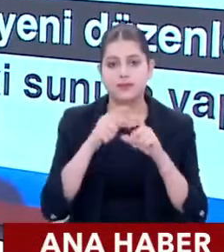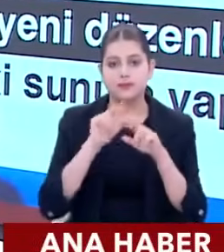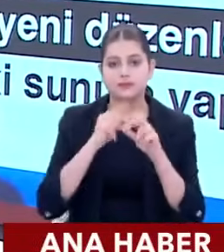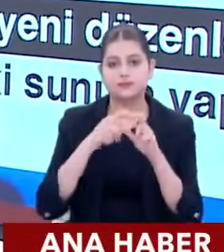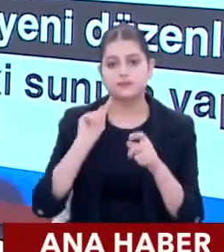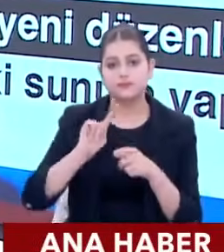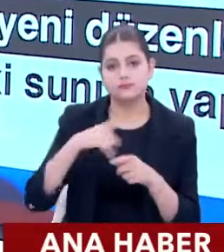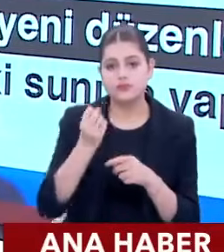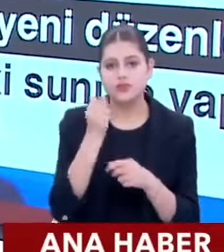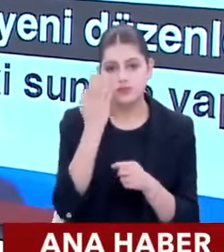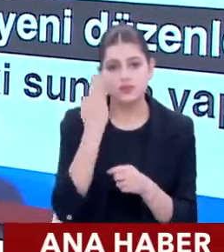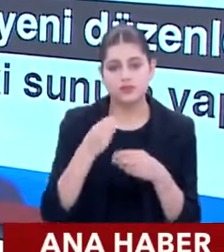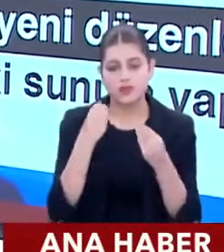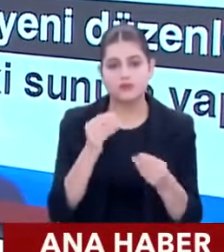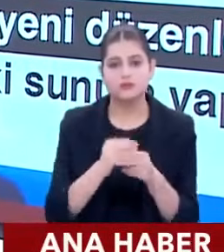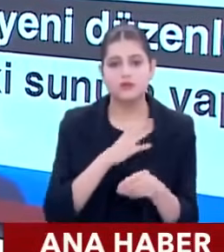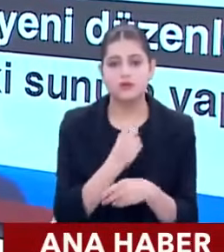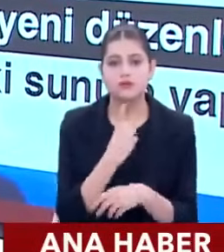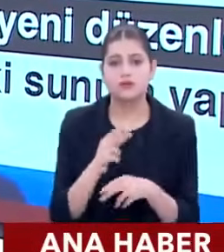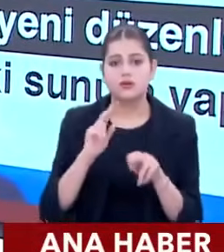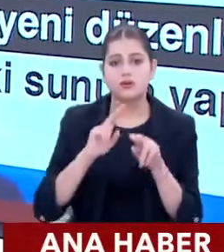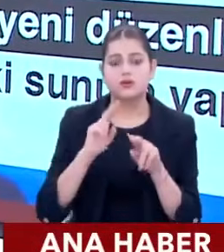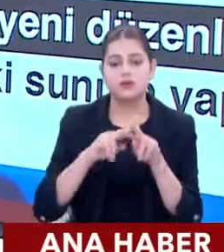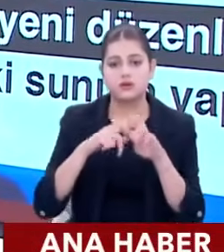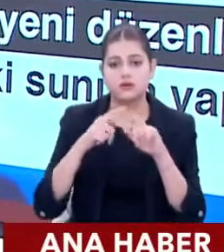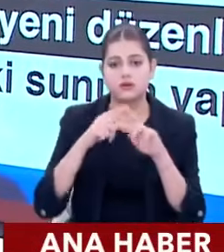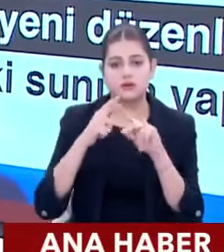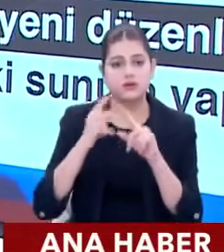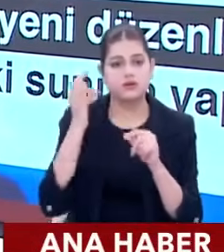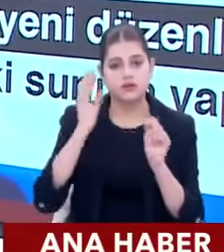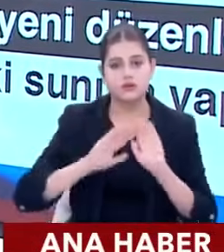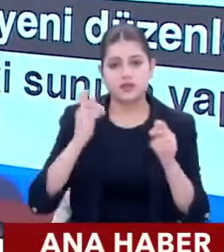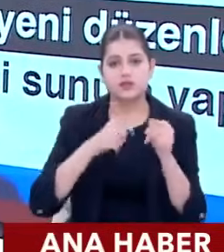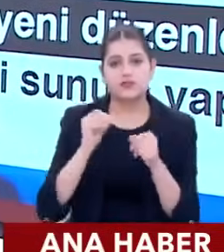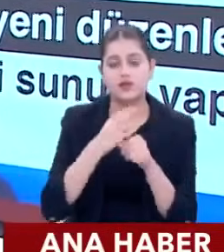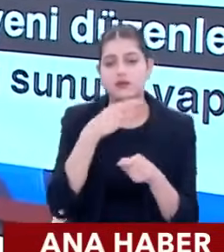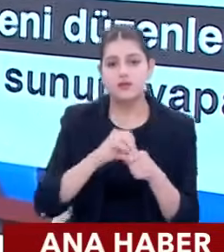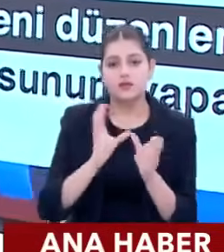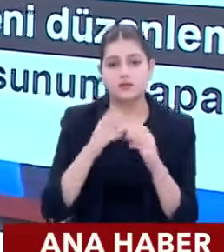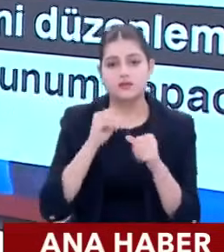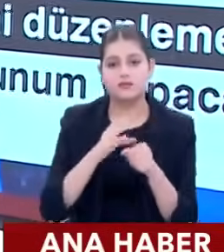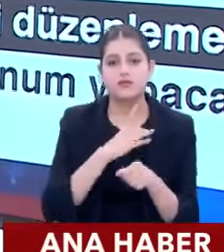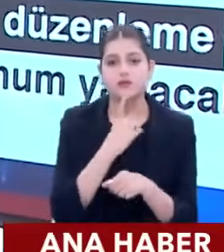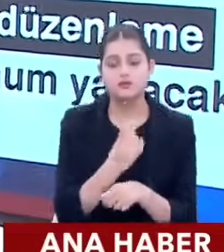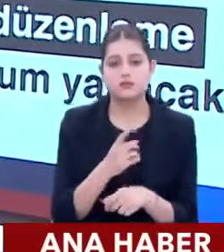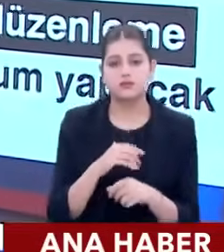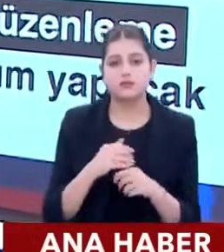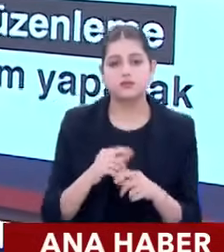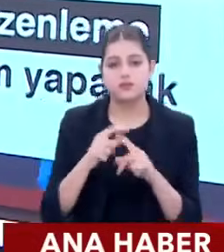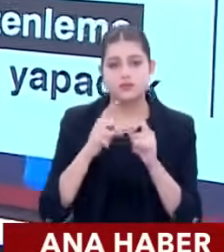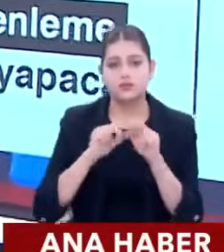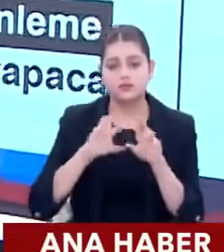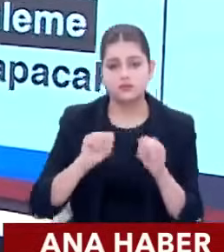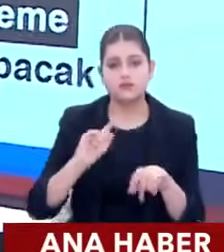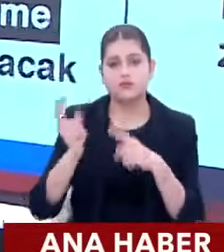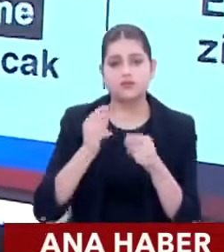ki biraz sonra haberde de izlettireceğim size Ee Kartal'da bir miting düzenlendi emekliler oradaydılar diskten tuttuğum